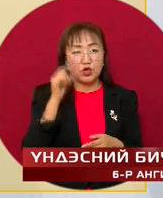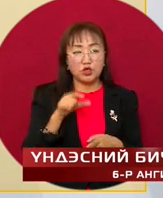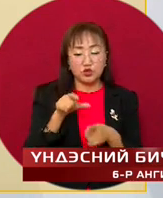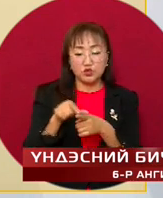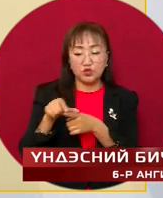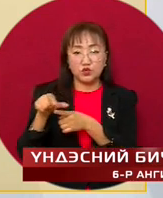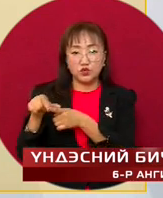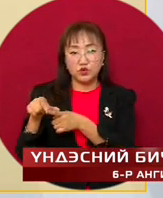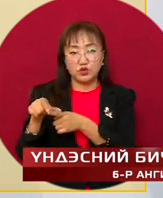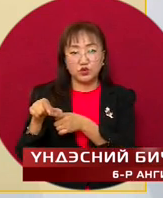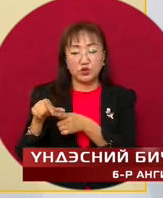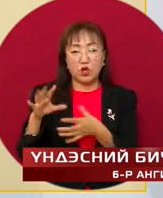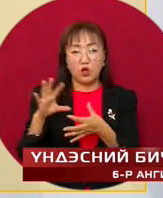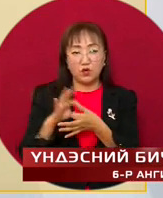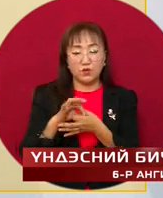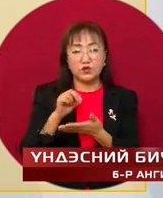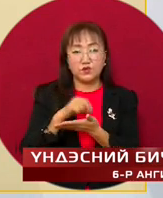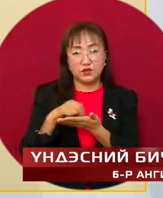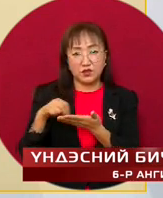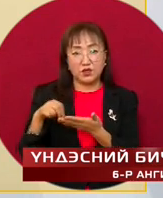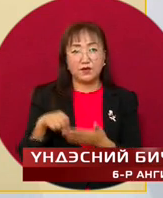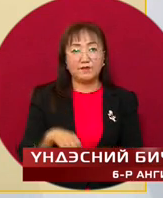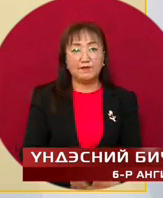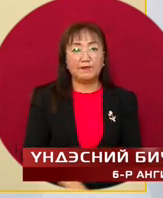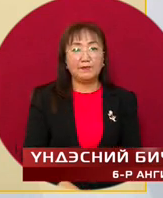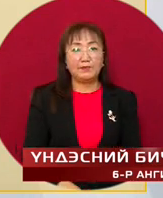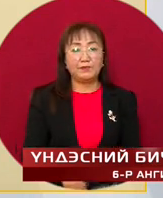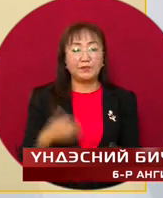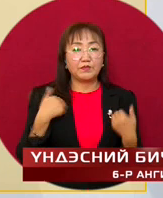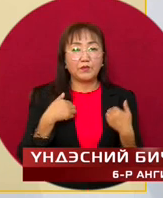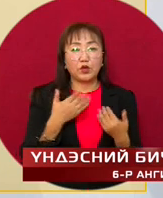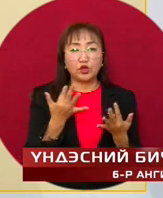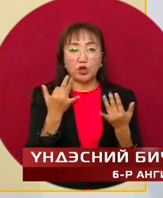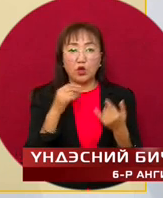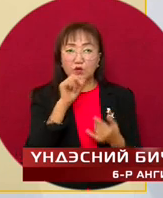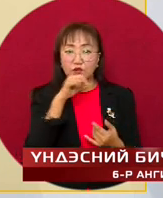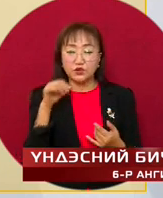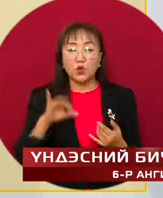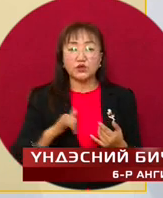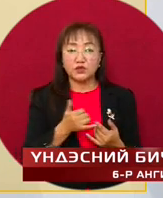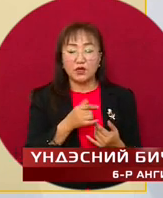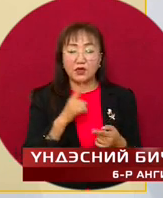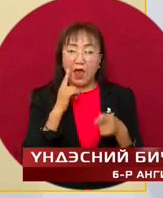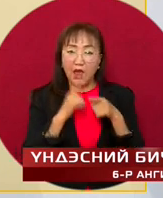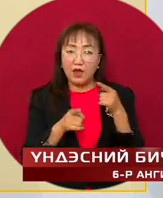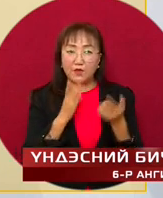байдаг вэ гэдэг 3 нөхцөлийг бичих нэ гэдэг багш нь тоогоор нь тэмдэглэсэн байгаа учраас бичгэд илүү амар байгаа хаа.